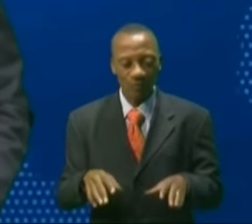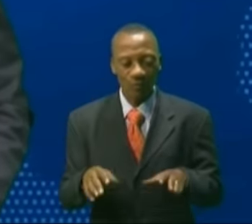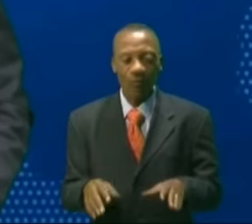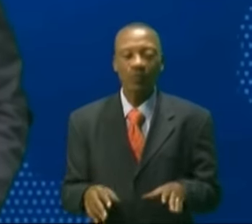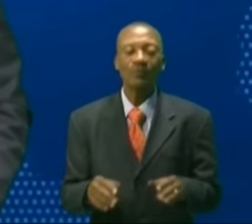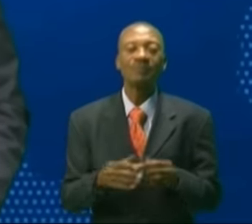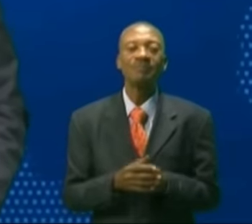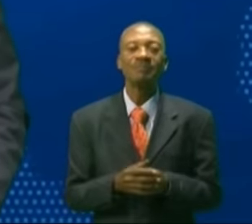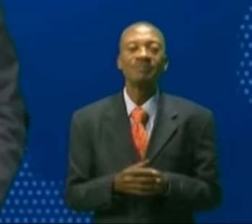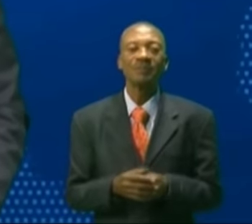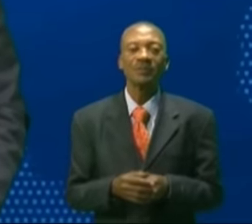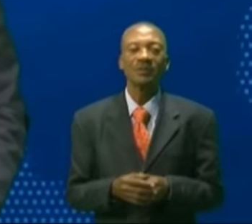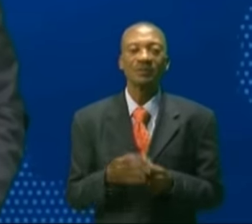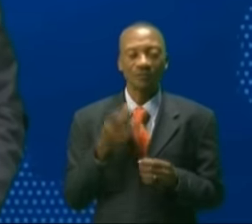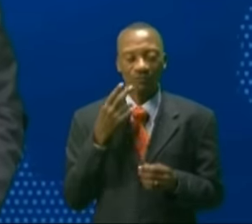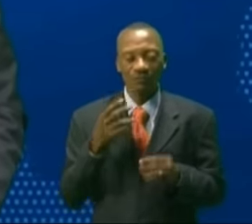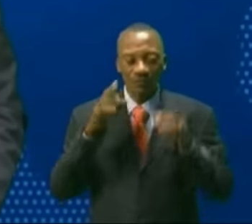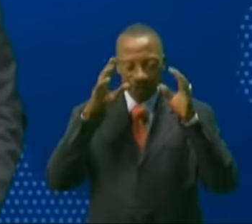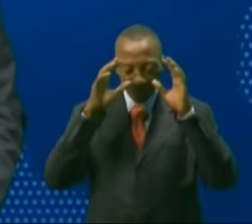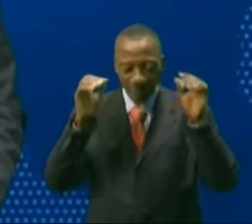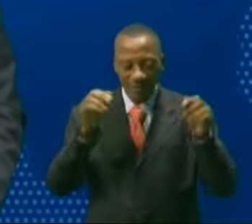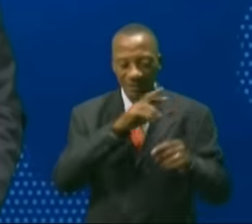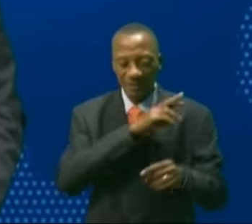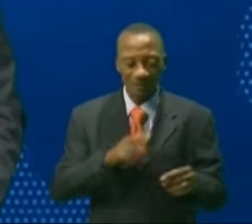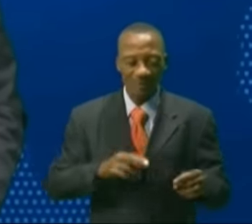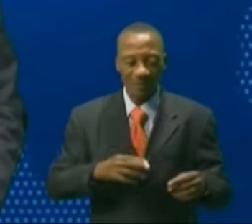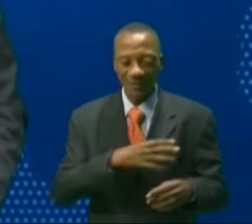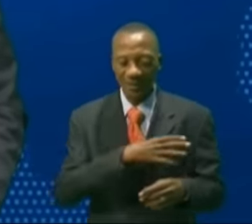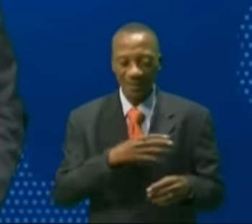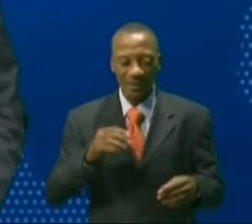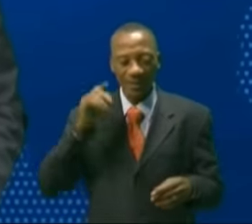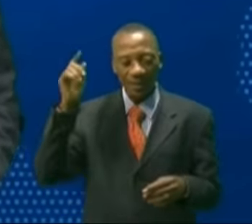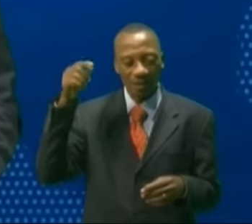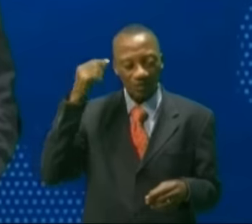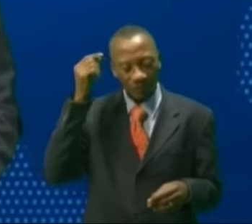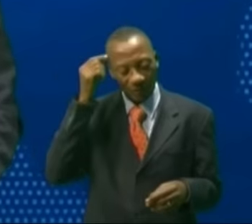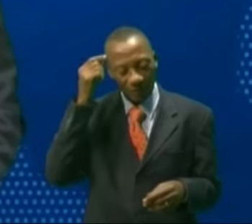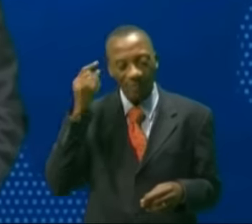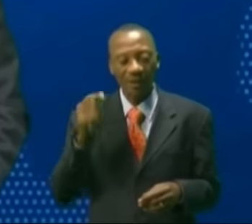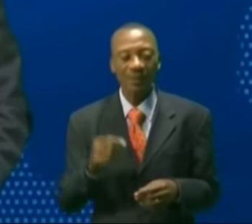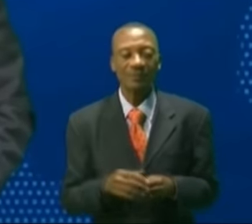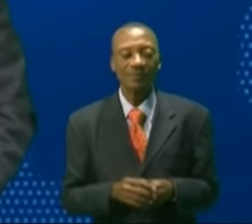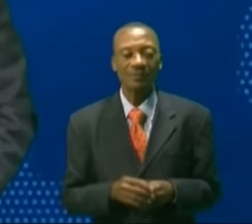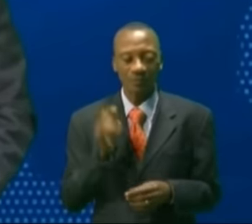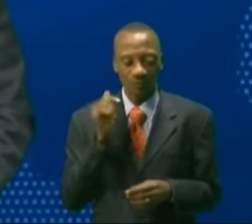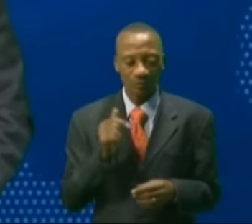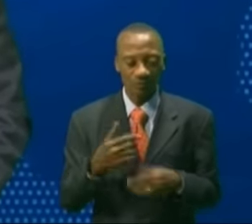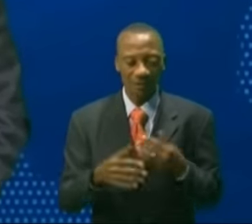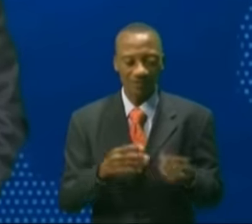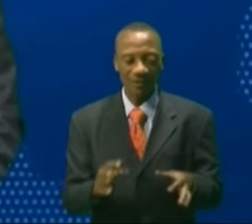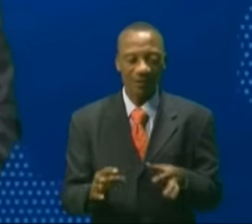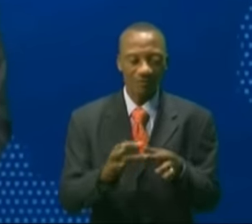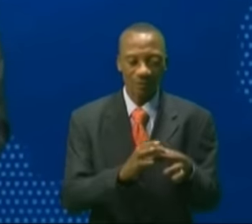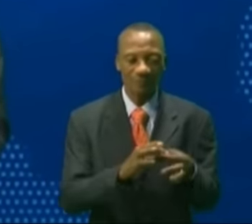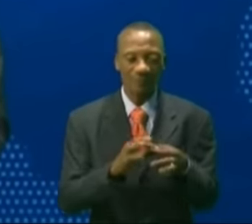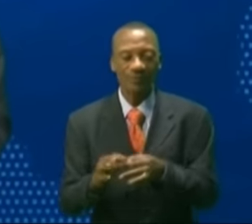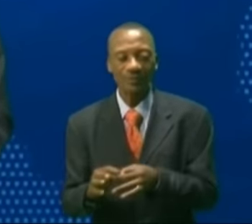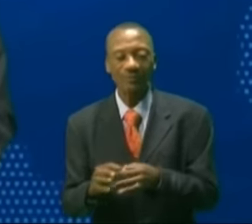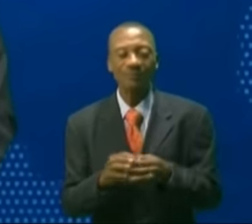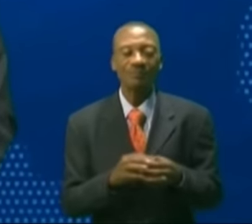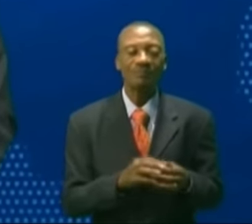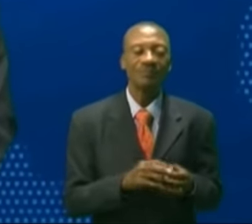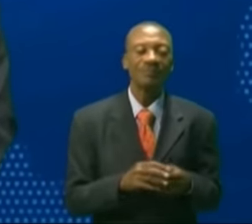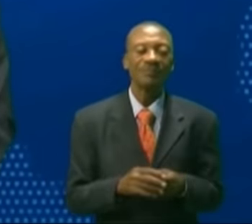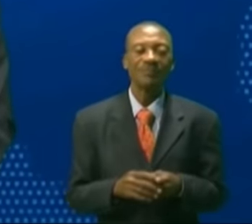entre le président de la République et les gouvernements, ainsi qu'entre les membres du gouvernement, spécialement en ses articles 45,